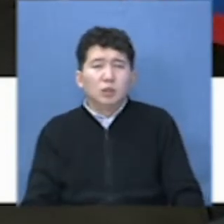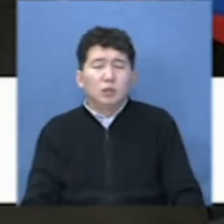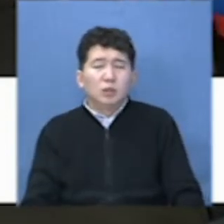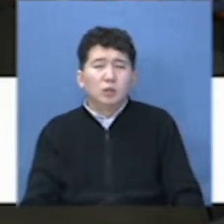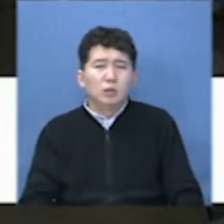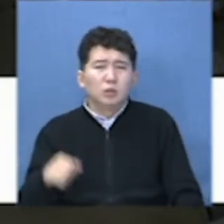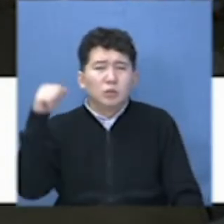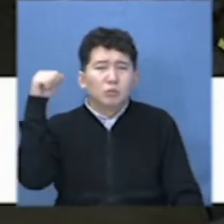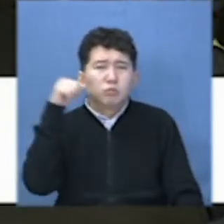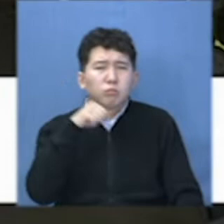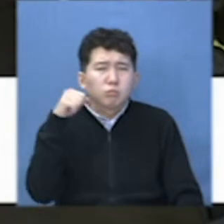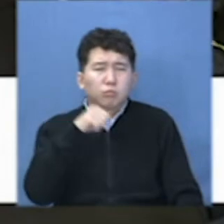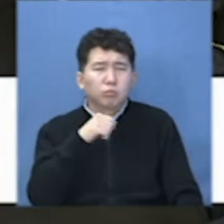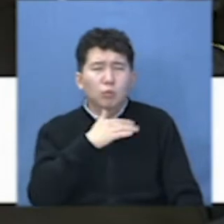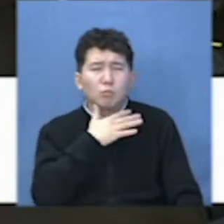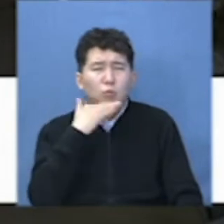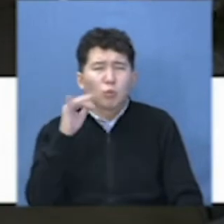болдым.